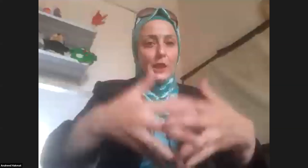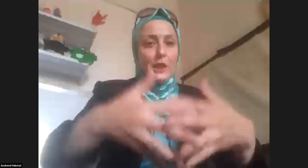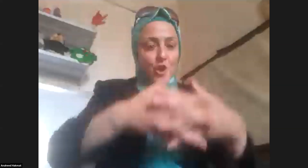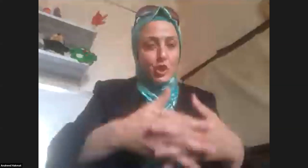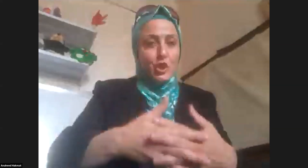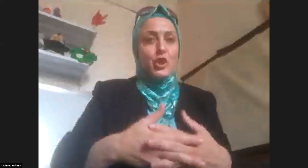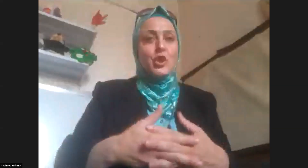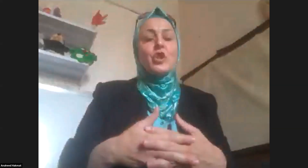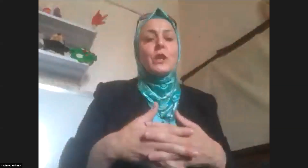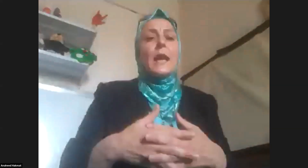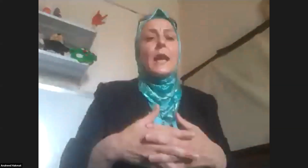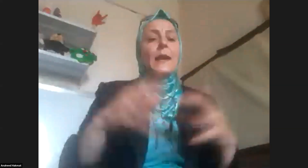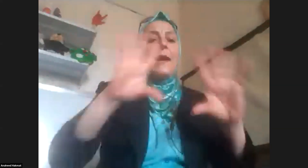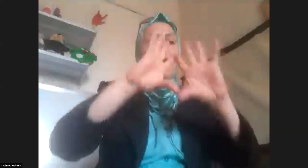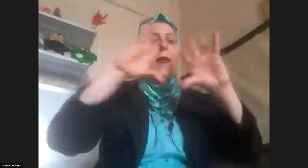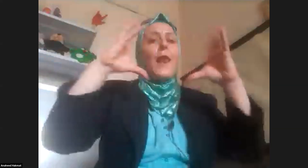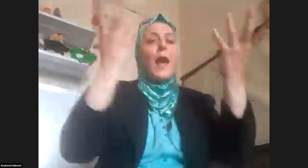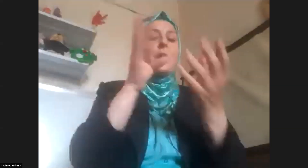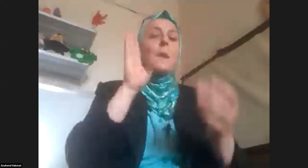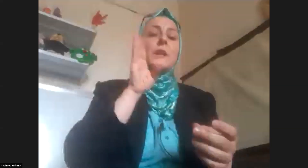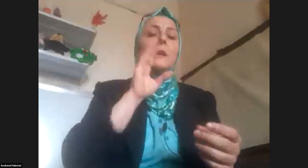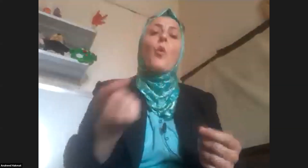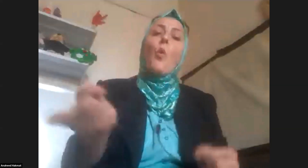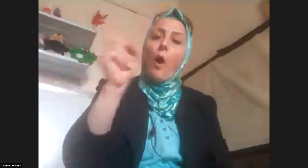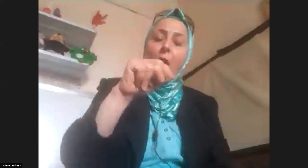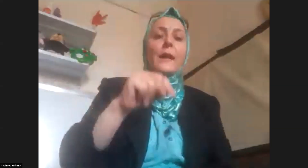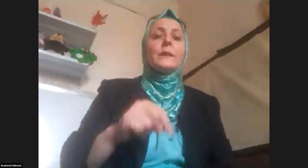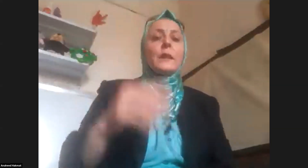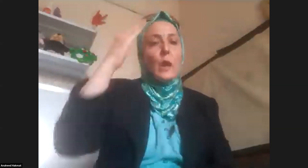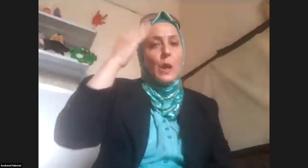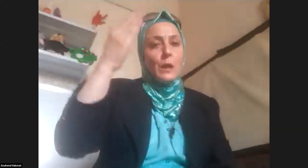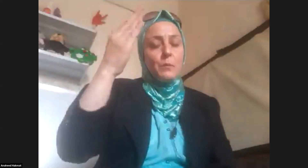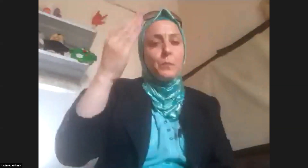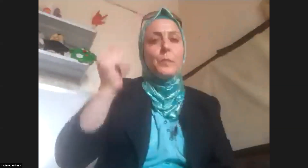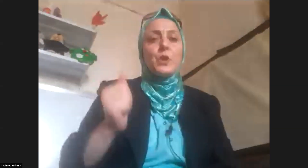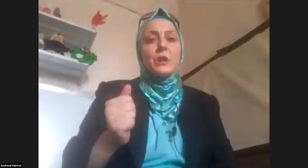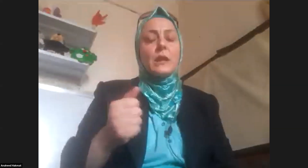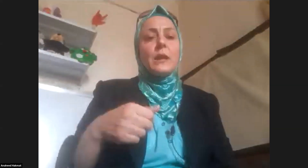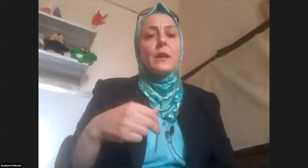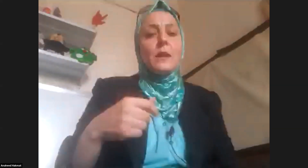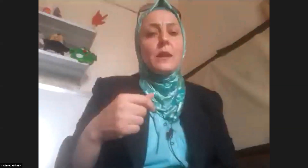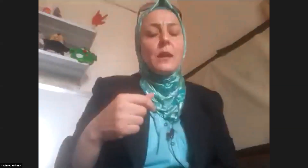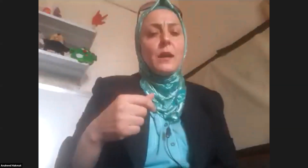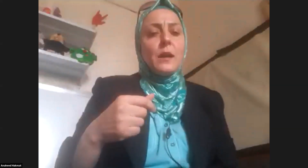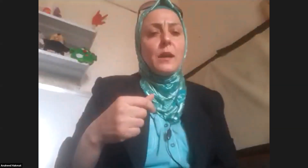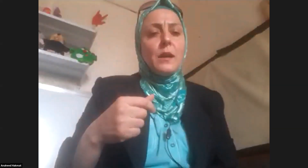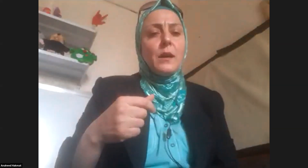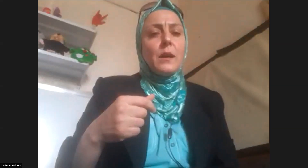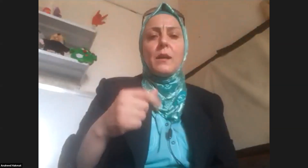رئيسا للحملة العالمية للتعليم، وأيضا بشكر معتصم زايد الذي أيضا سيعمل